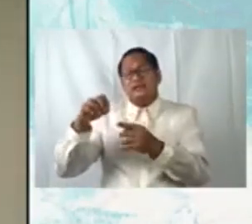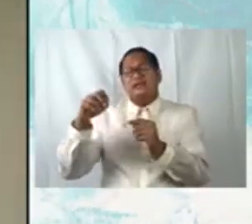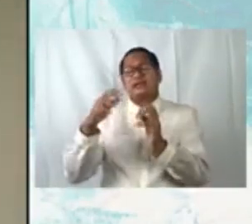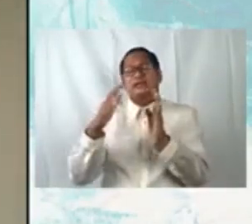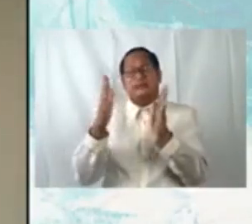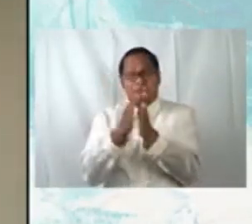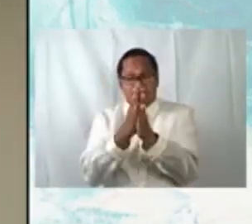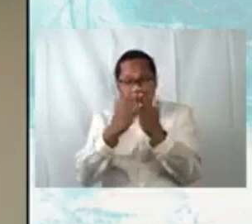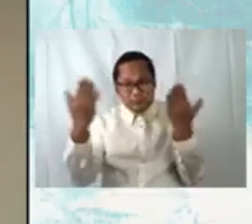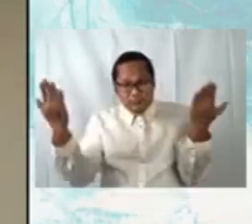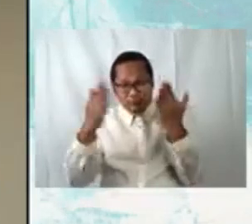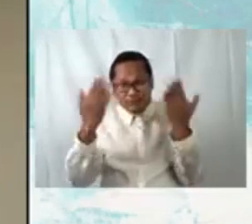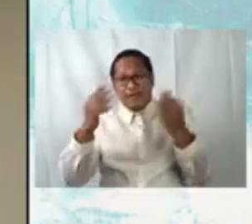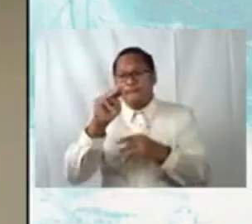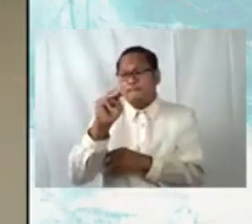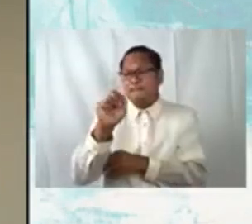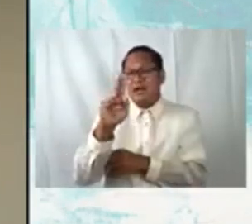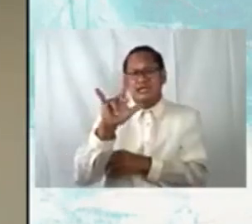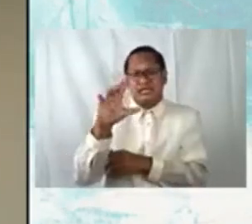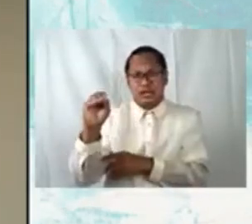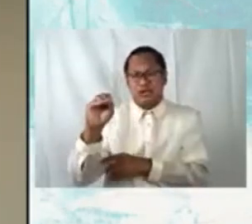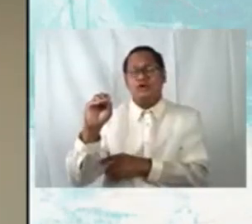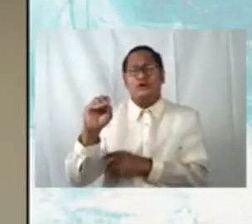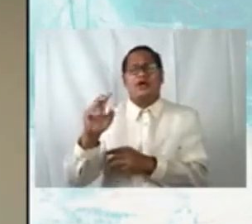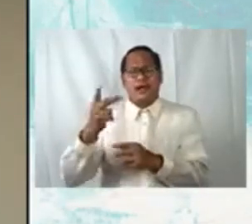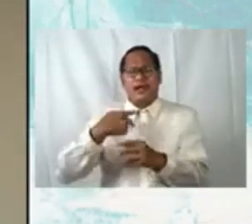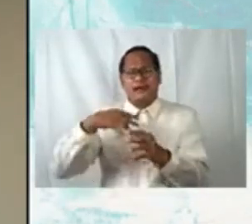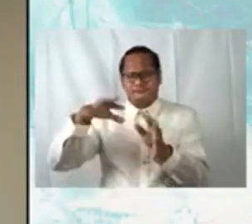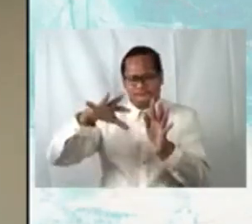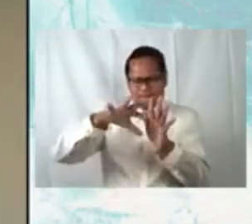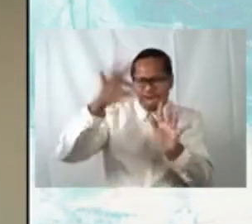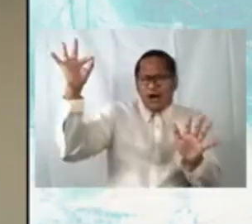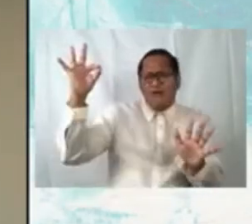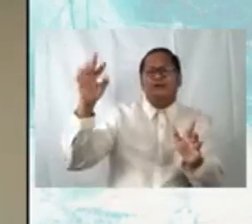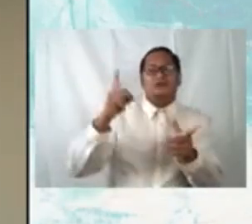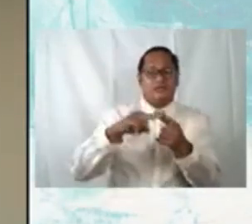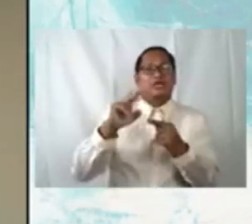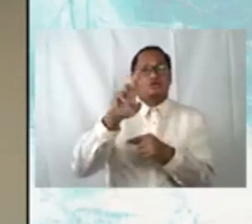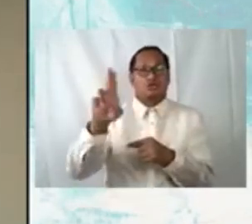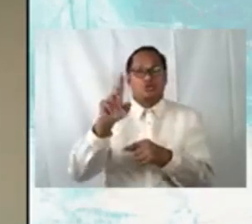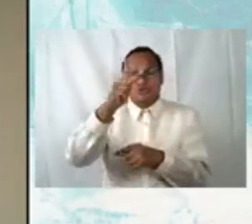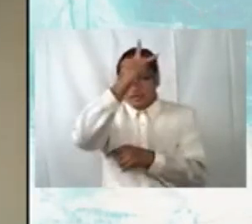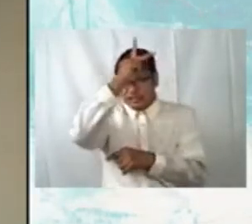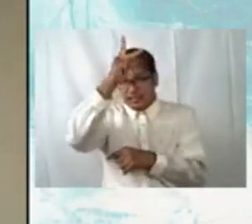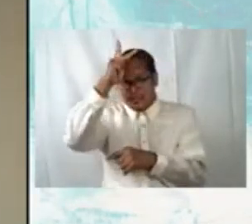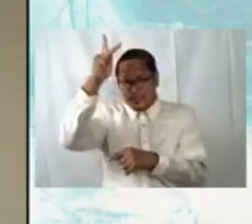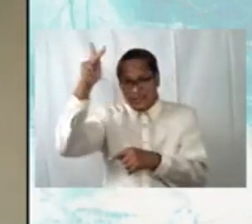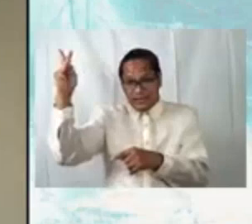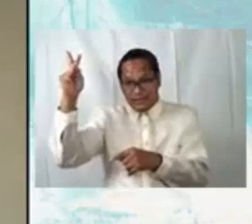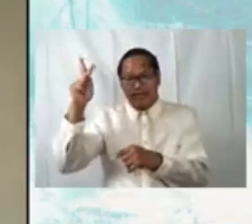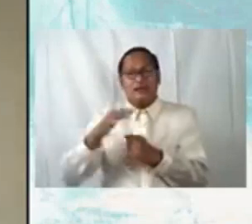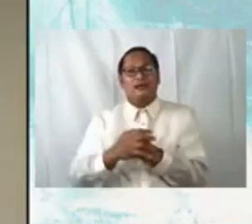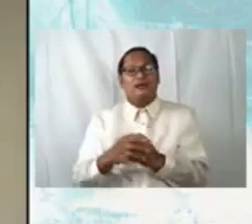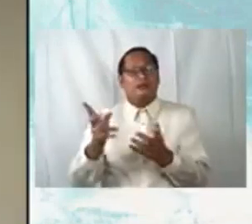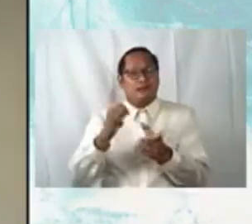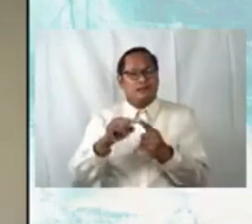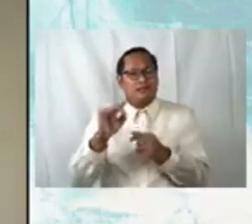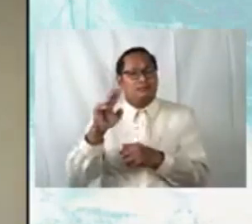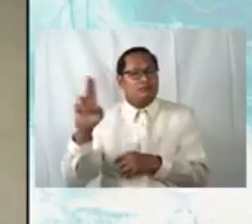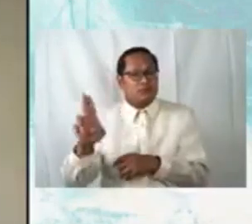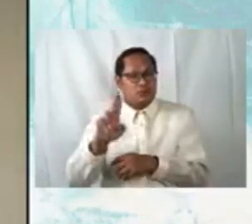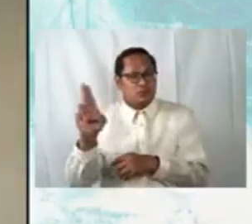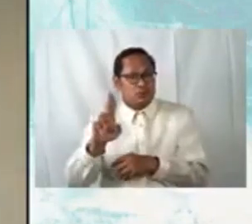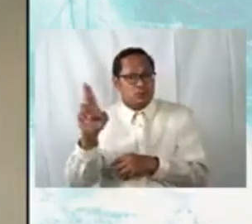Pilar. Na-pick up nila yung kalayaan at ginamit nila sa katipunan. At ginamit nilang ito